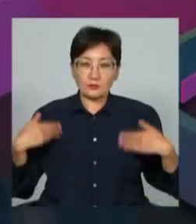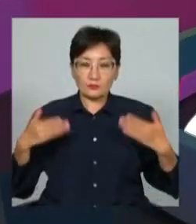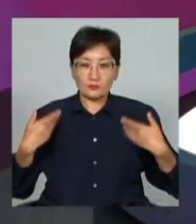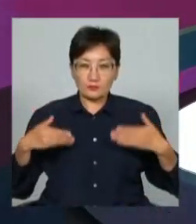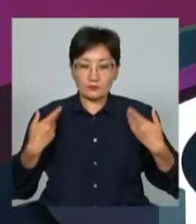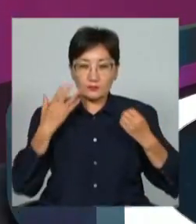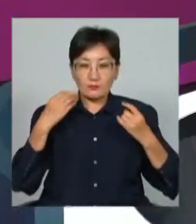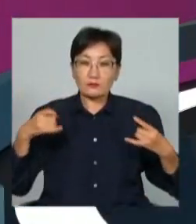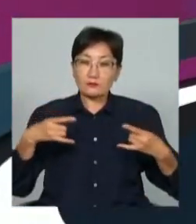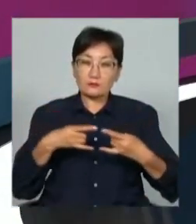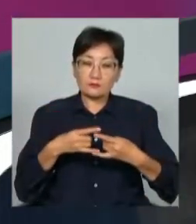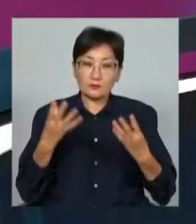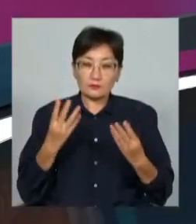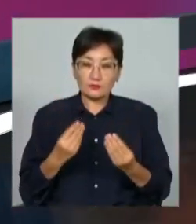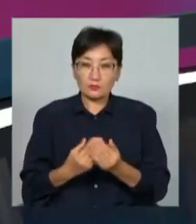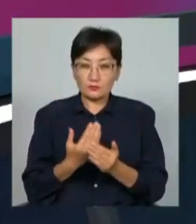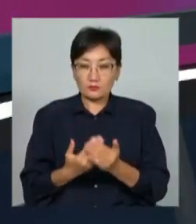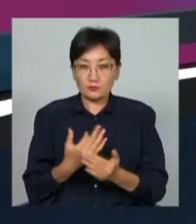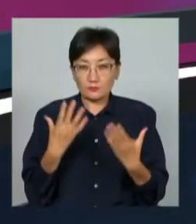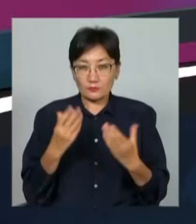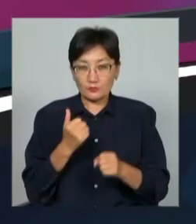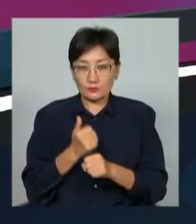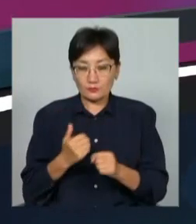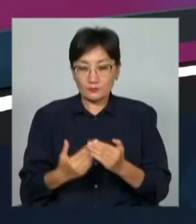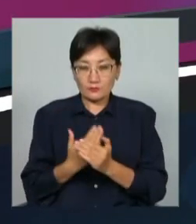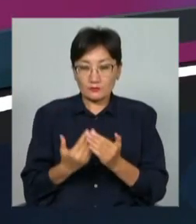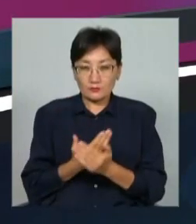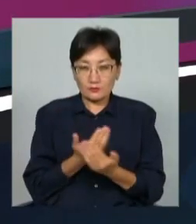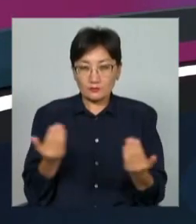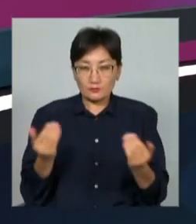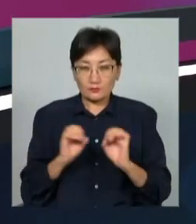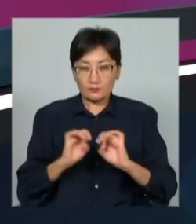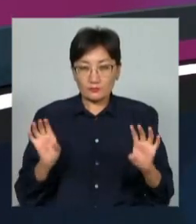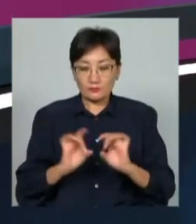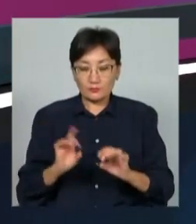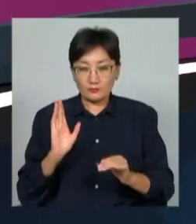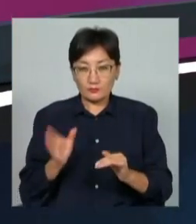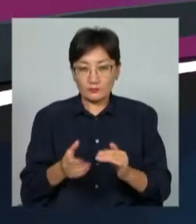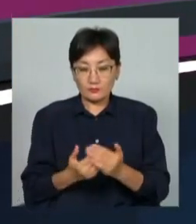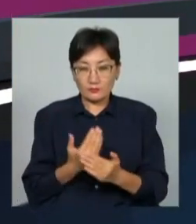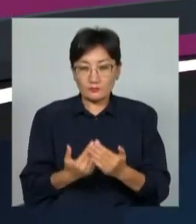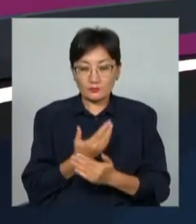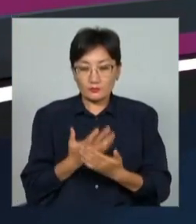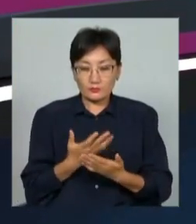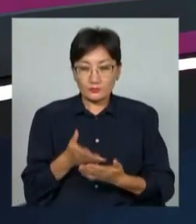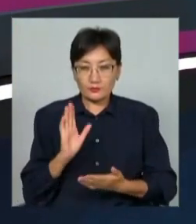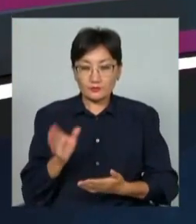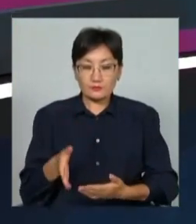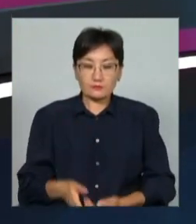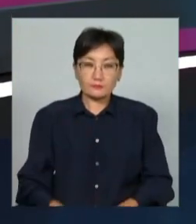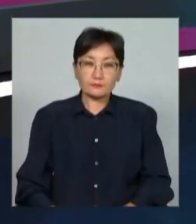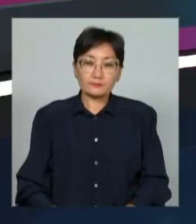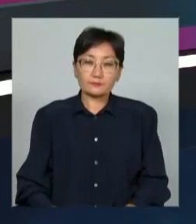Армысыздар, құрметті көрермен, Алматы арнасының тікелей эфирінде жаңалықтар, студияда Қайрат Советбекұлы және әріптесім Бұлбұл Қалнұрқызы. Қазір